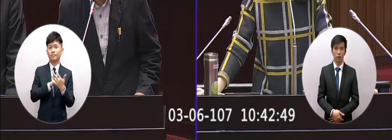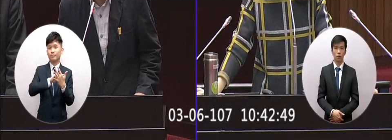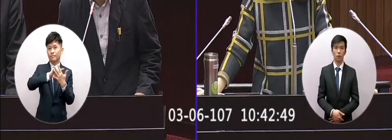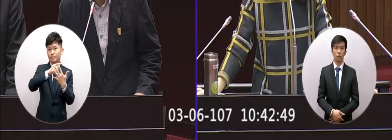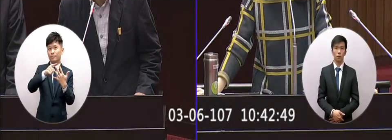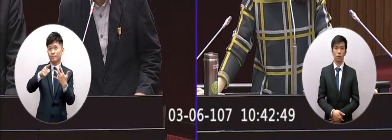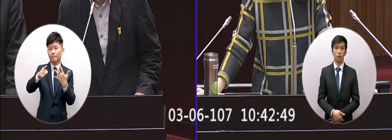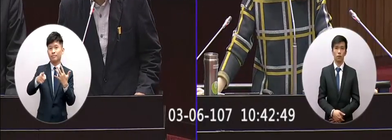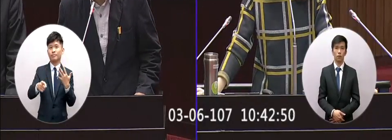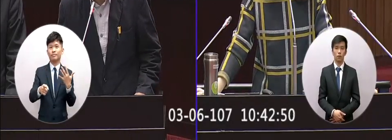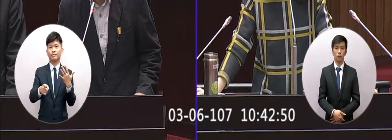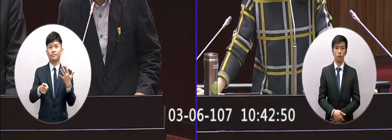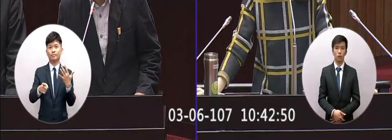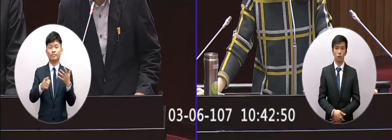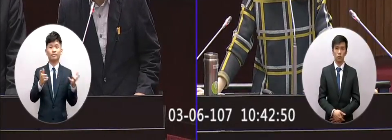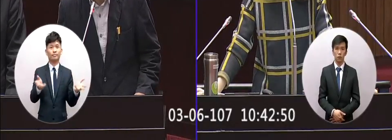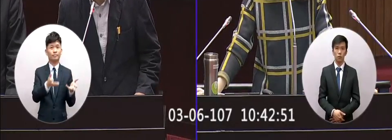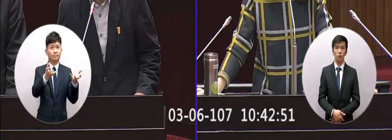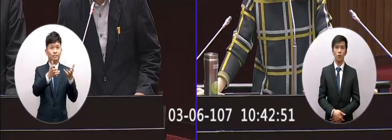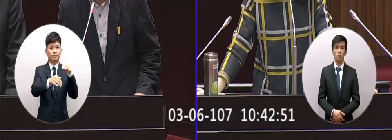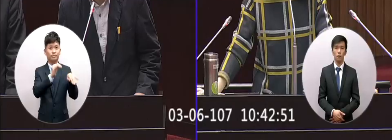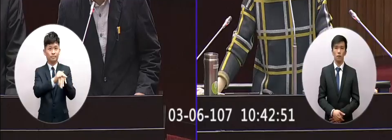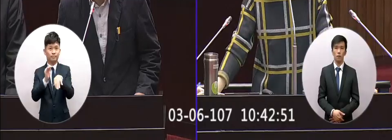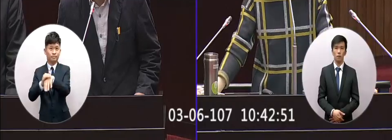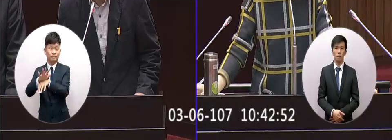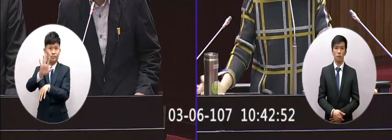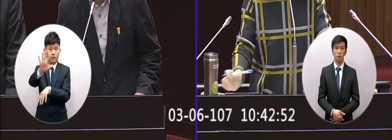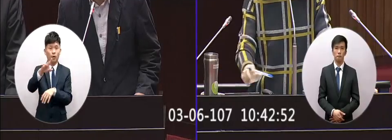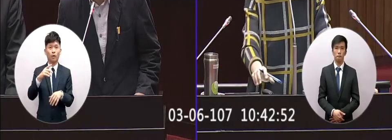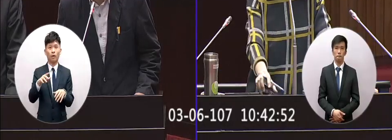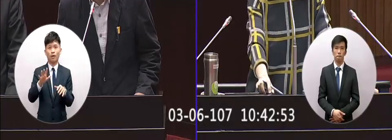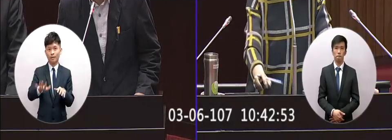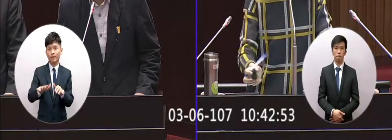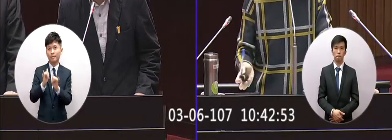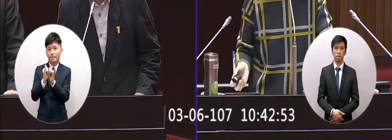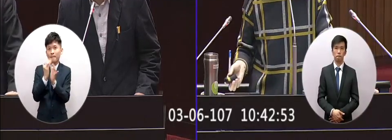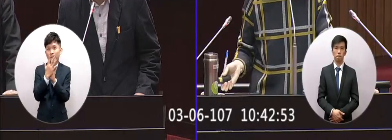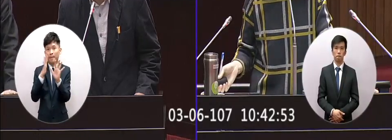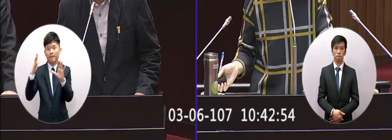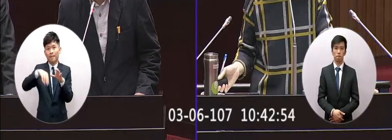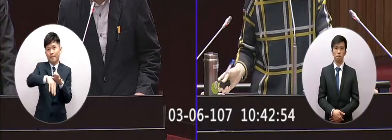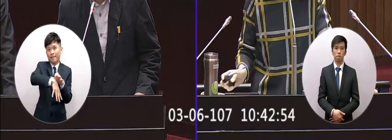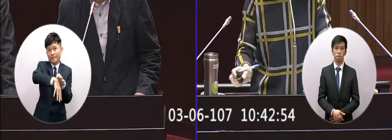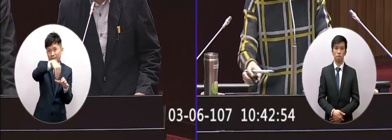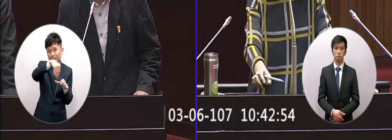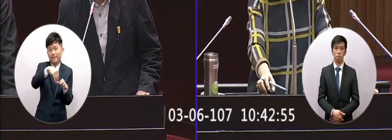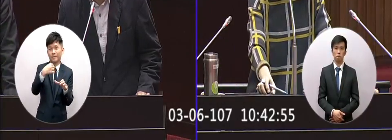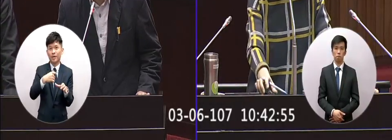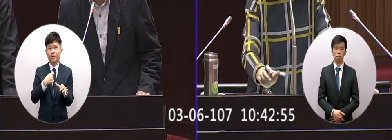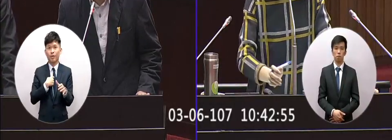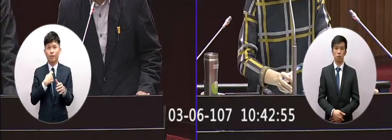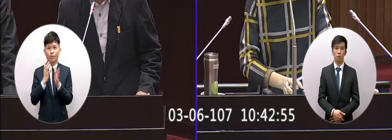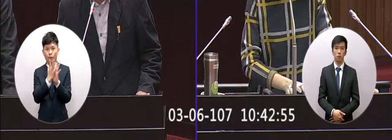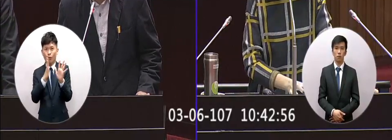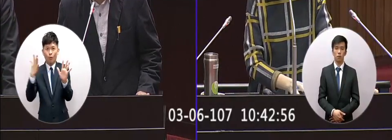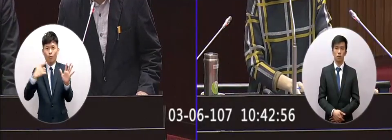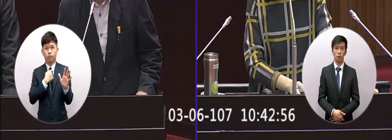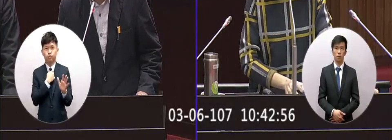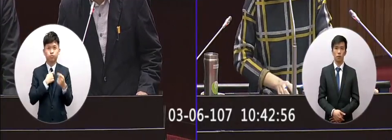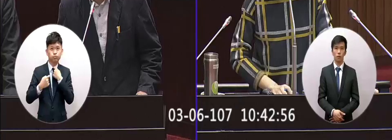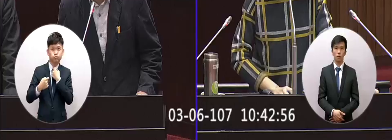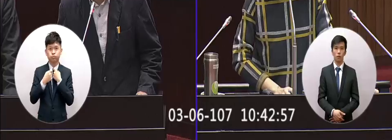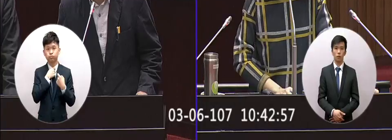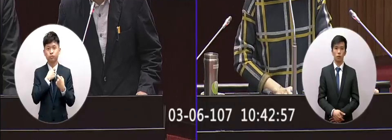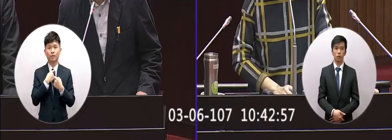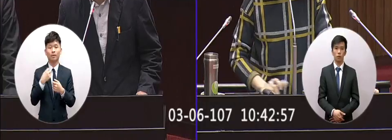都陆续都已经慢慢的有盖出来，甚至于都已经在抽签，而且需求也非常的热烈、哦、那包